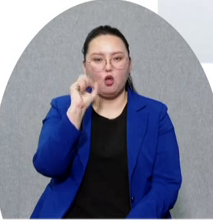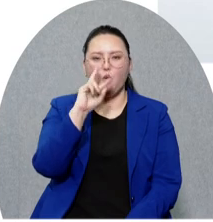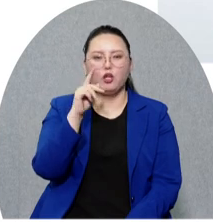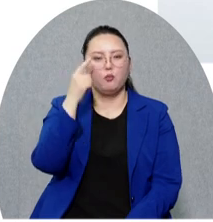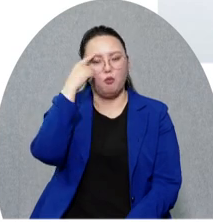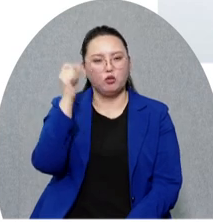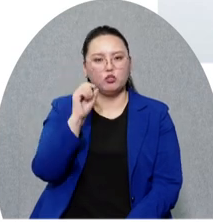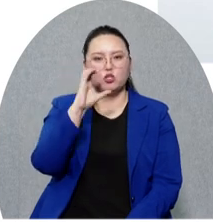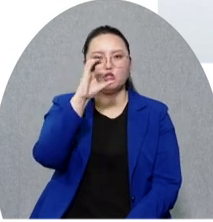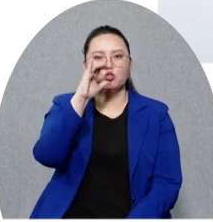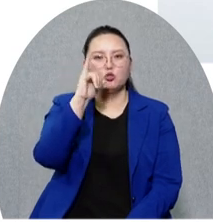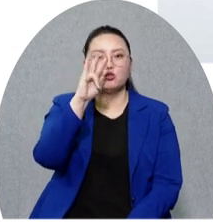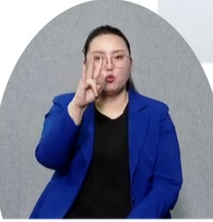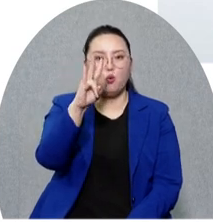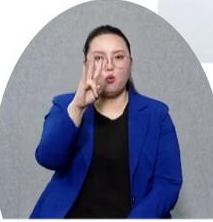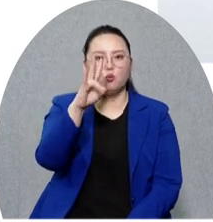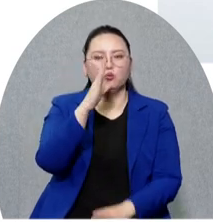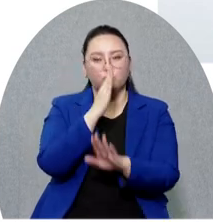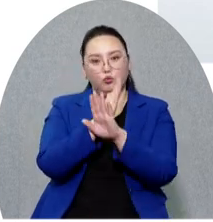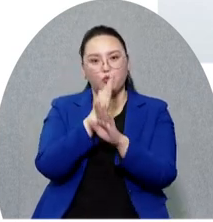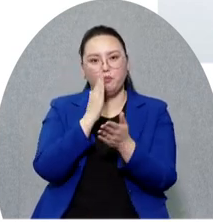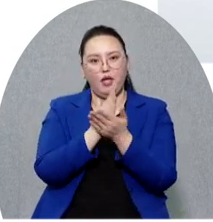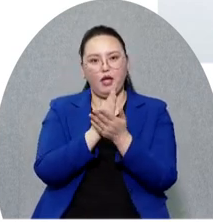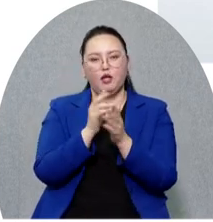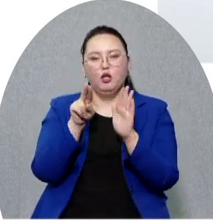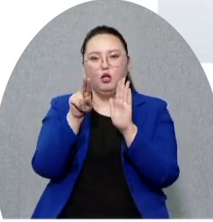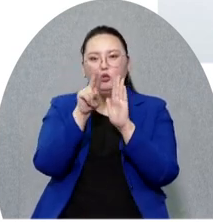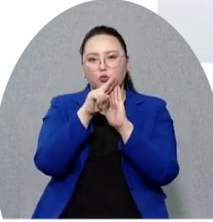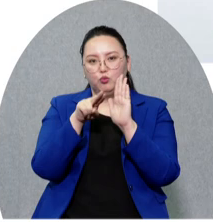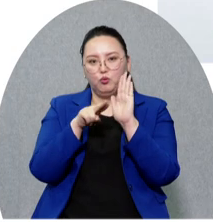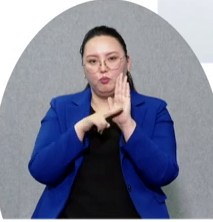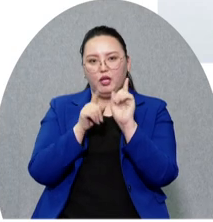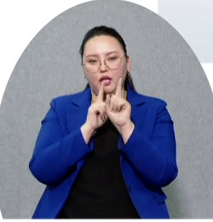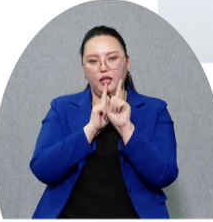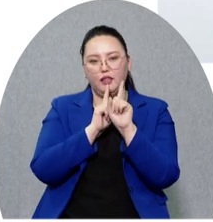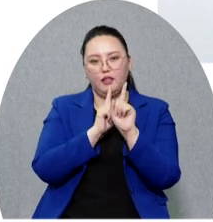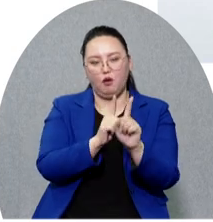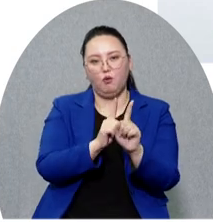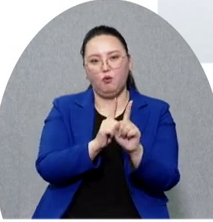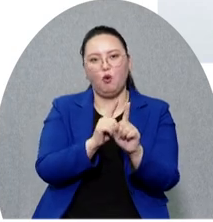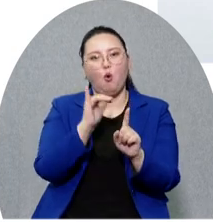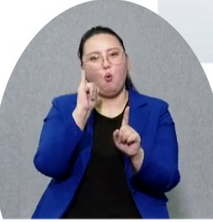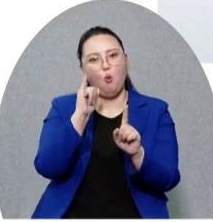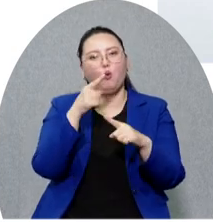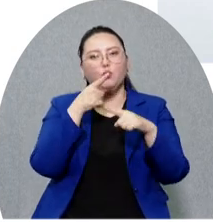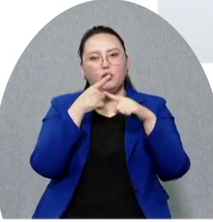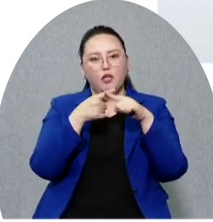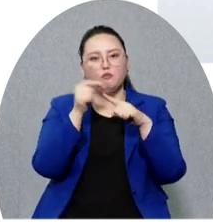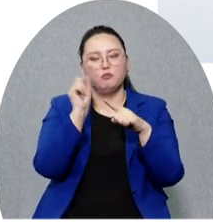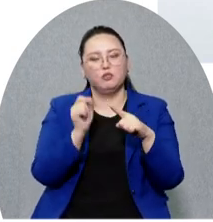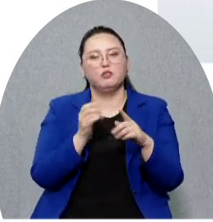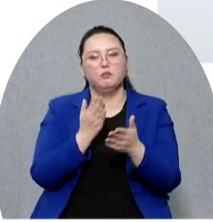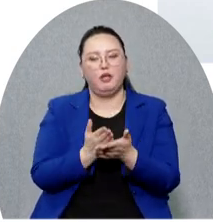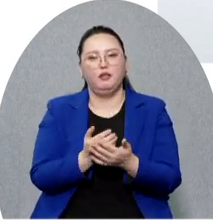тэмдэглэж байгаа. За үүн дээр дүрм ёсороо холбох гүшгийн дүрм ёсороо уу ихшг жиргэлсэн харагдаж